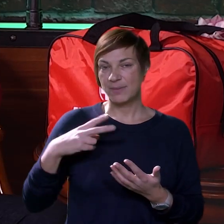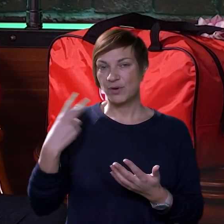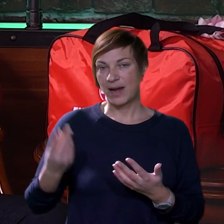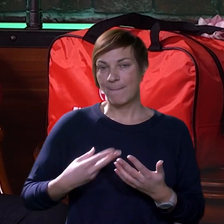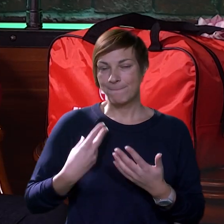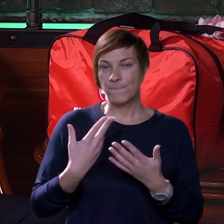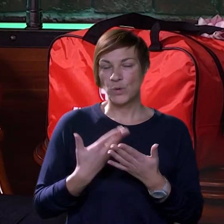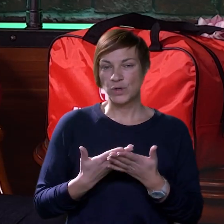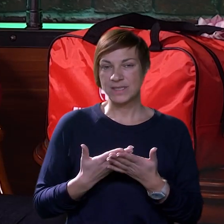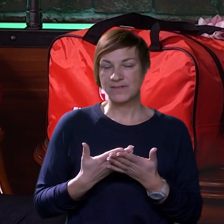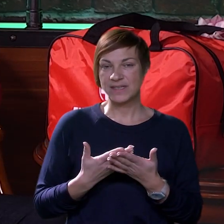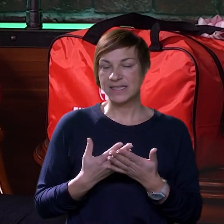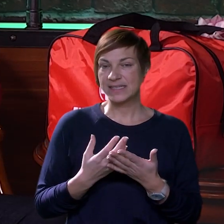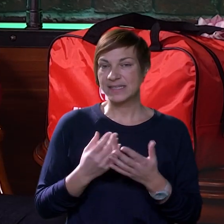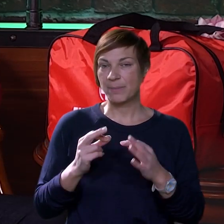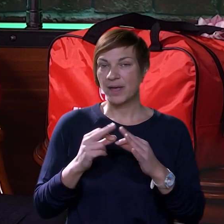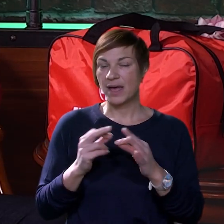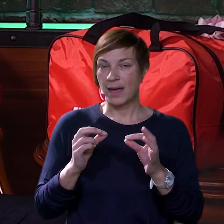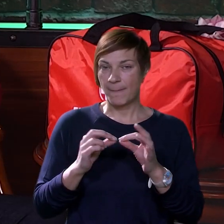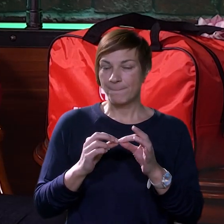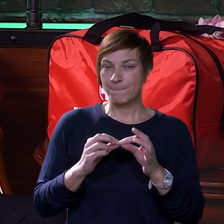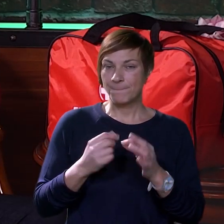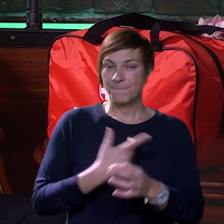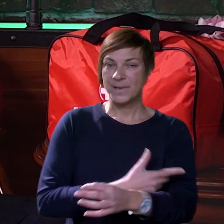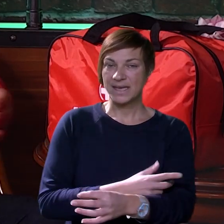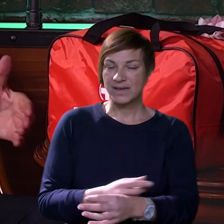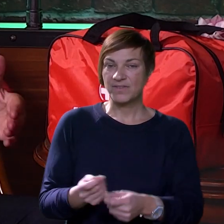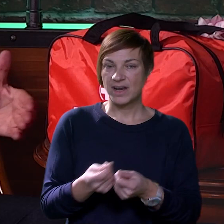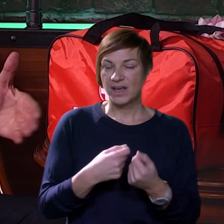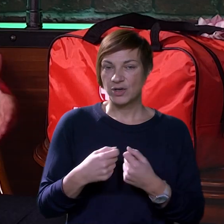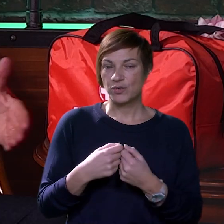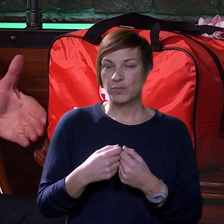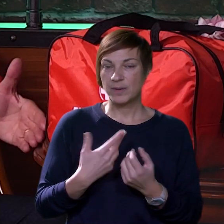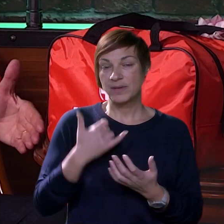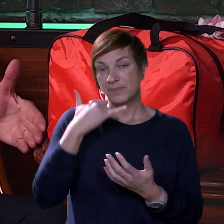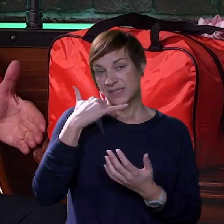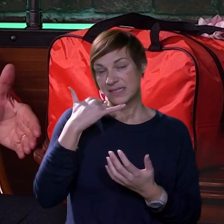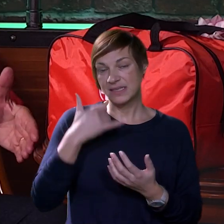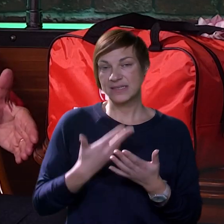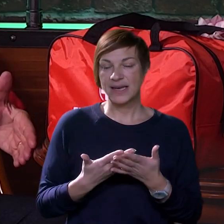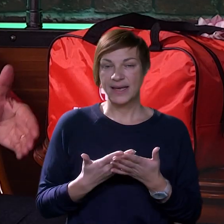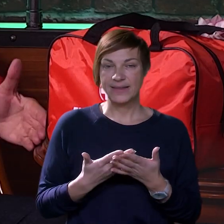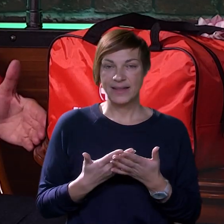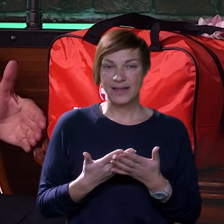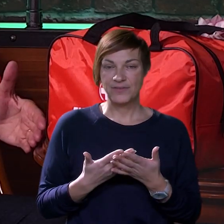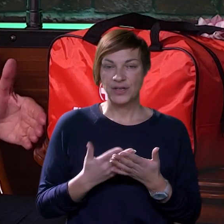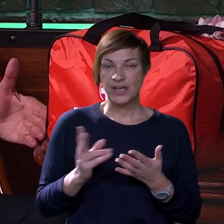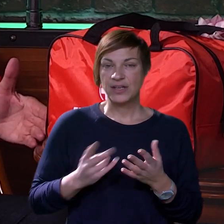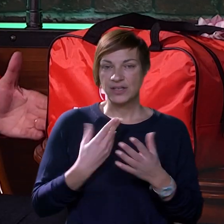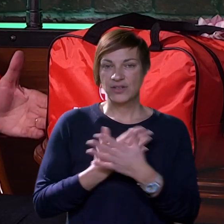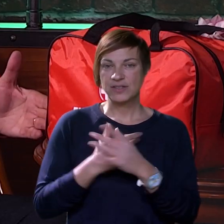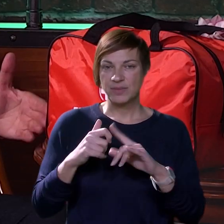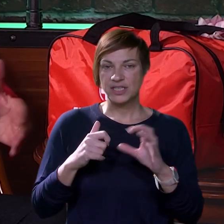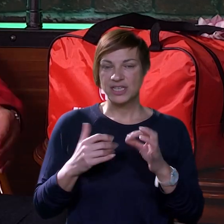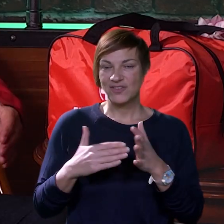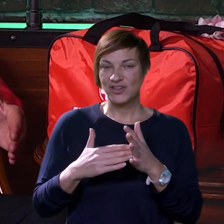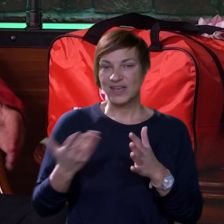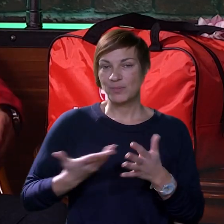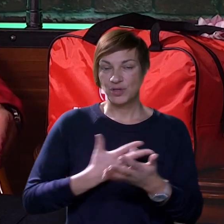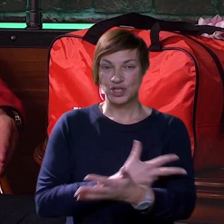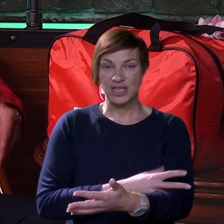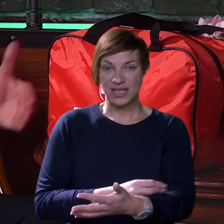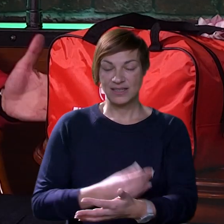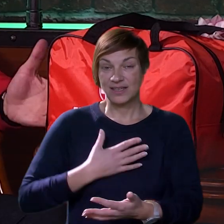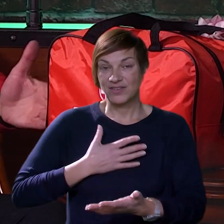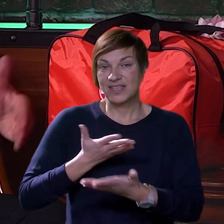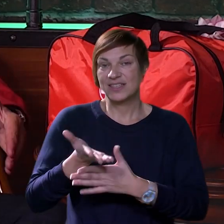poziv, budući sam rijetka krvna grupa AB, i onda su mene Drage ili Pave zazvali na telefon, gospar Živko, trebalo bi doći